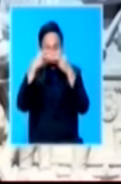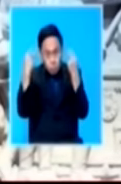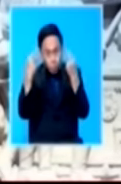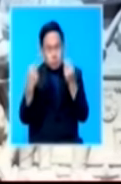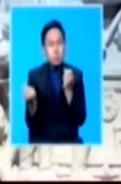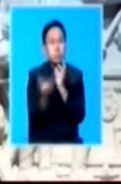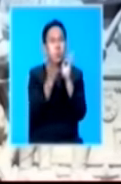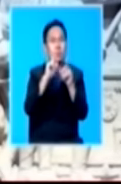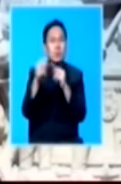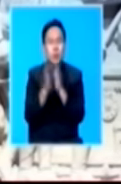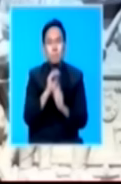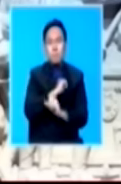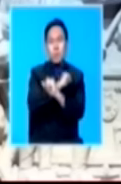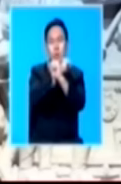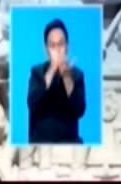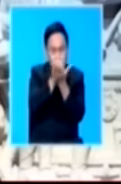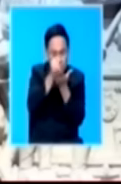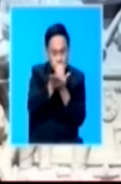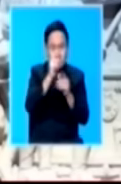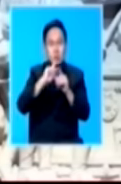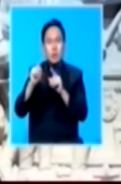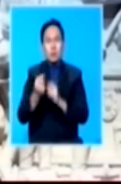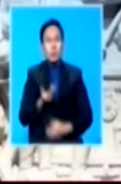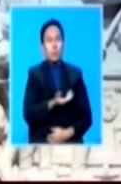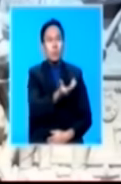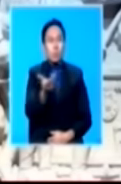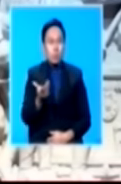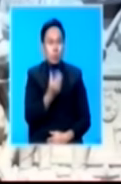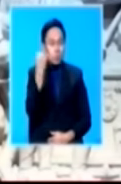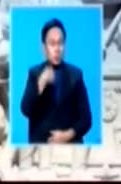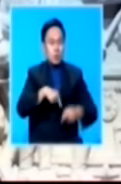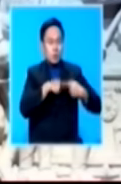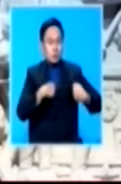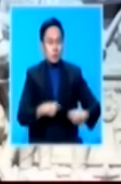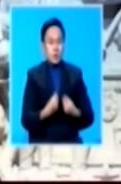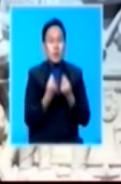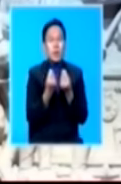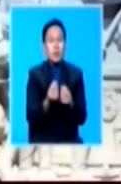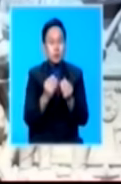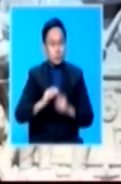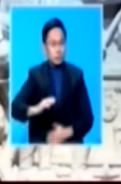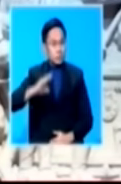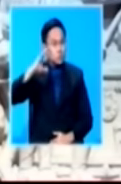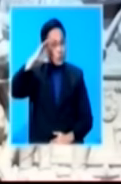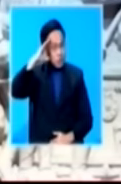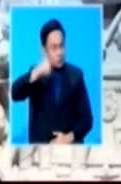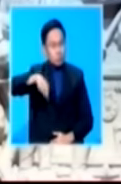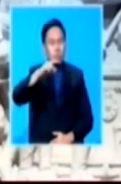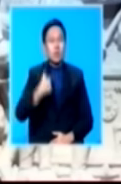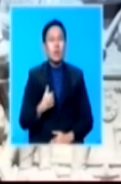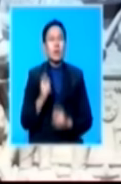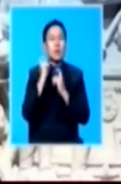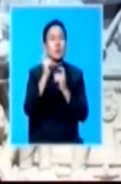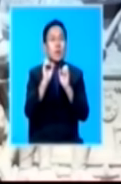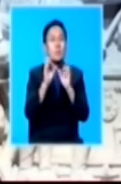และการป้องกันและปราบปรามยาเสพติดก็ขอให้ทุกคนได้ร่วมกันให้กำลังใจส่งคำอวยพรให้พวกเขาปลอดภัย